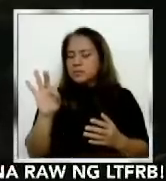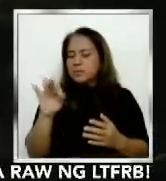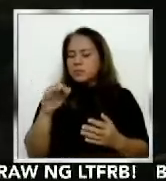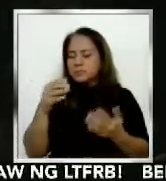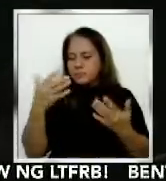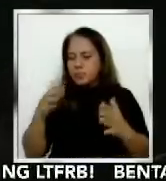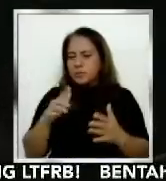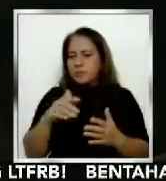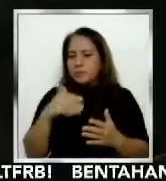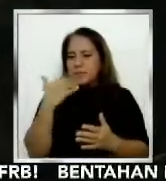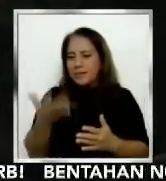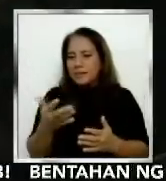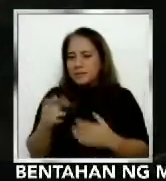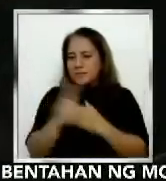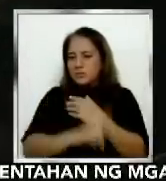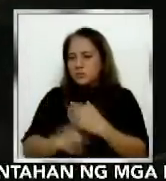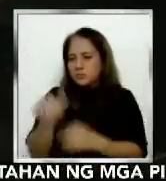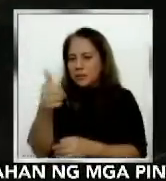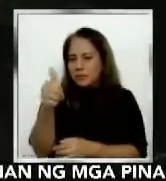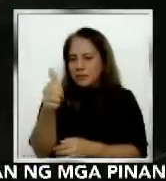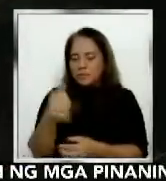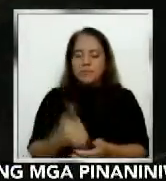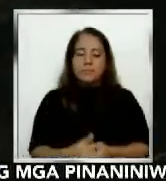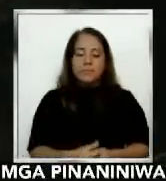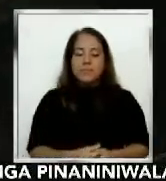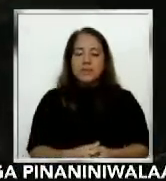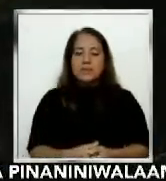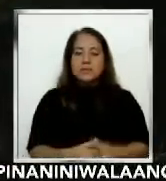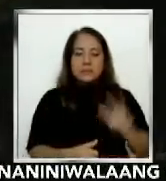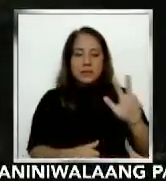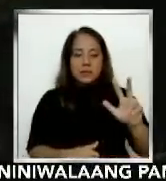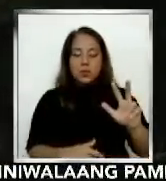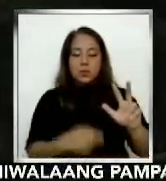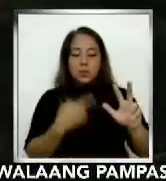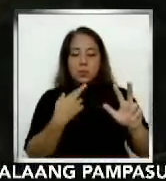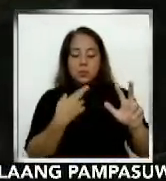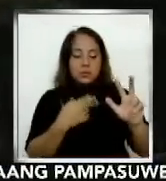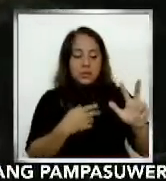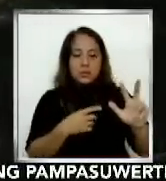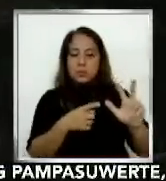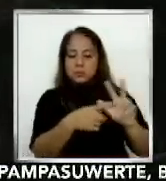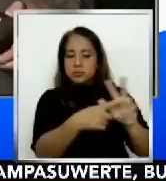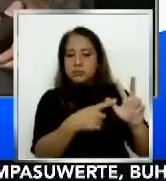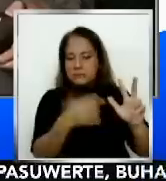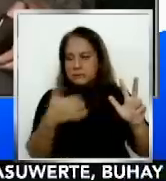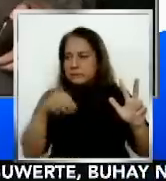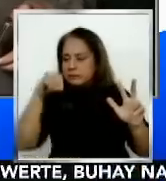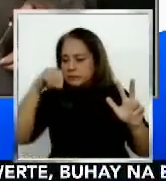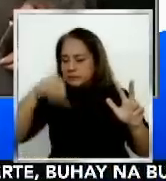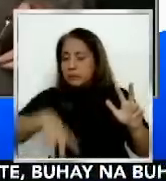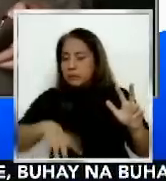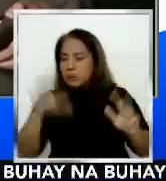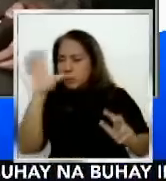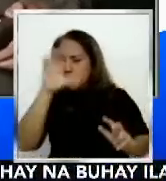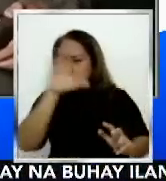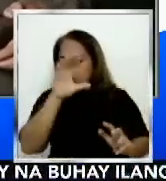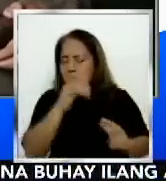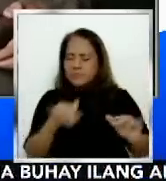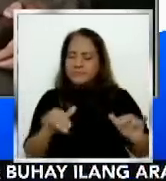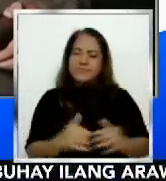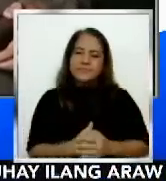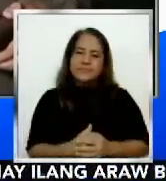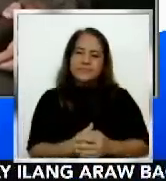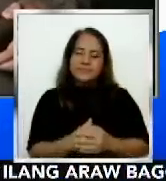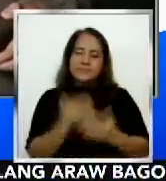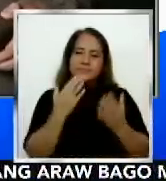rehiyon at 3 rin ang na-report o naitala na missing. Vicky. Maraming salamat sa iyo, Cyril Chavez